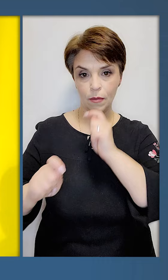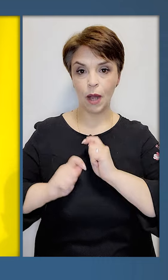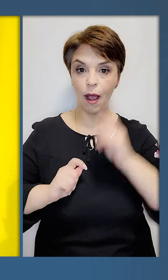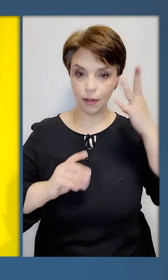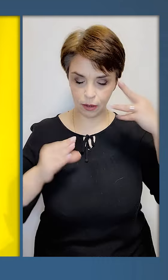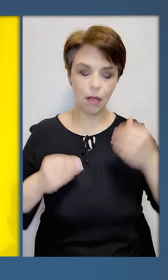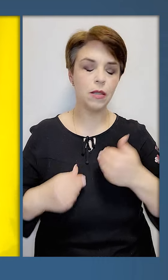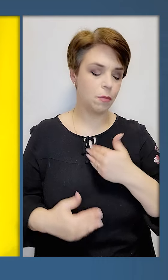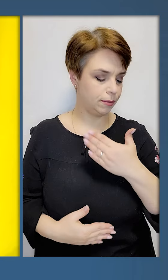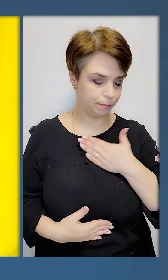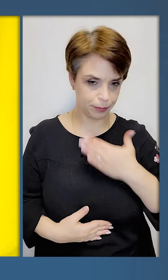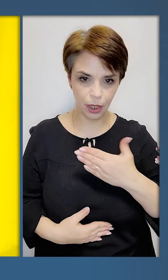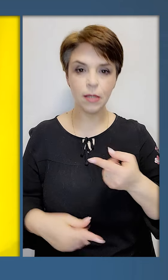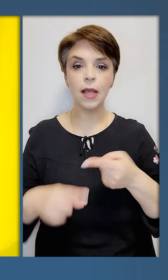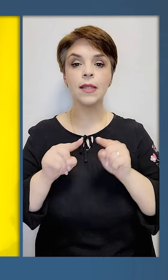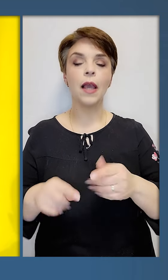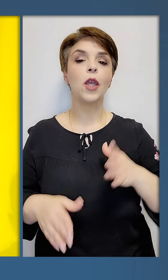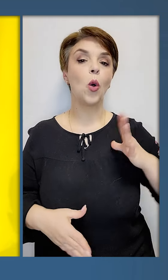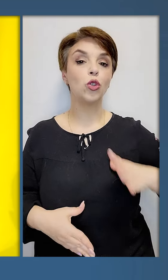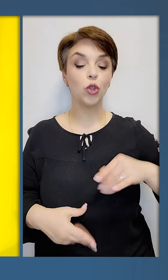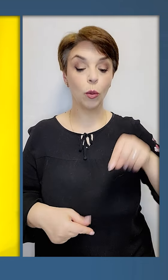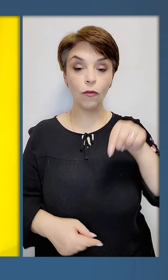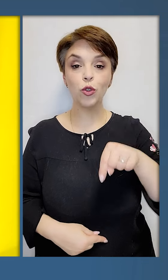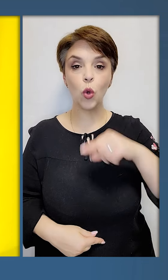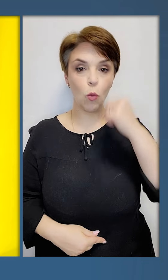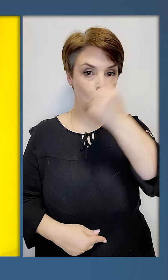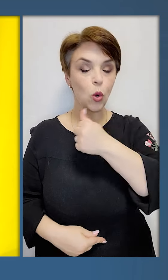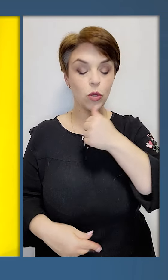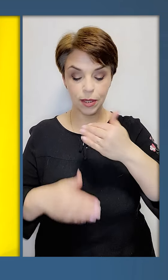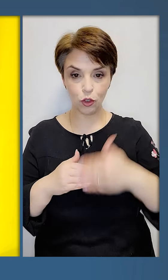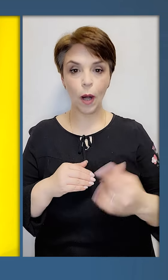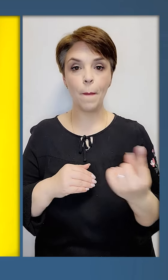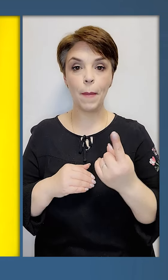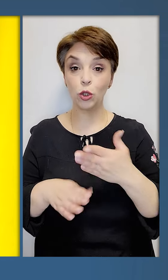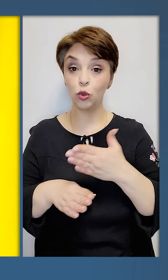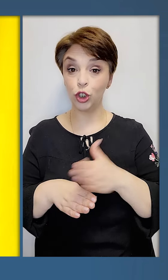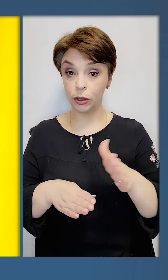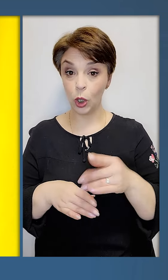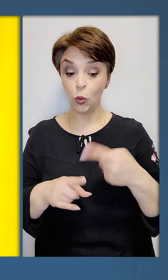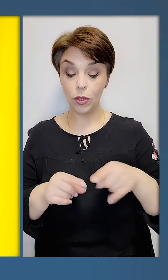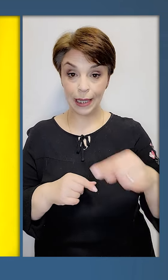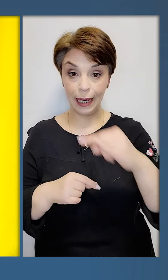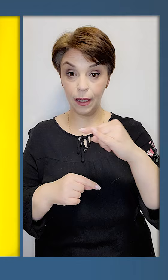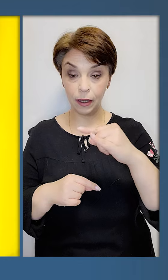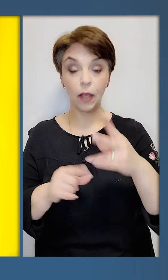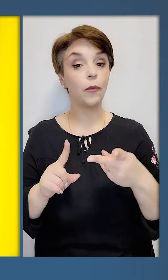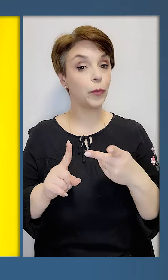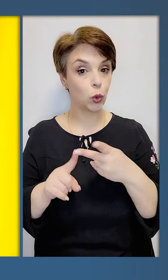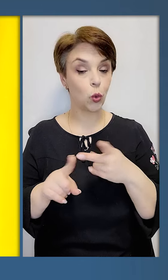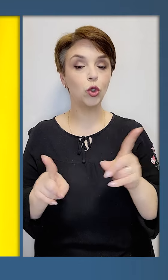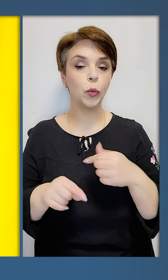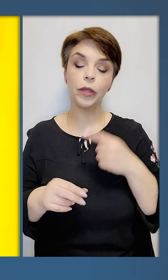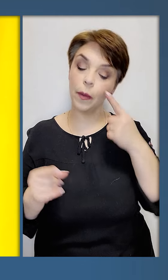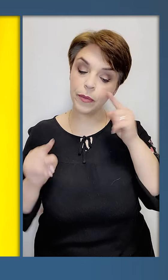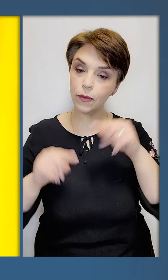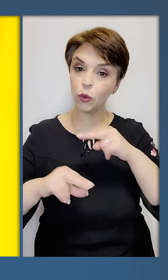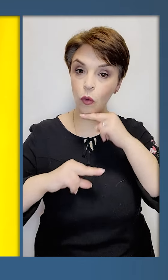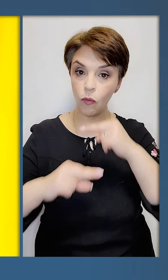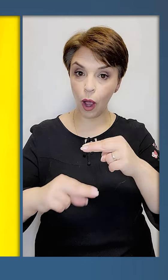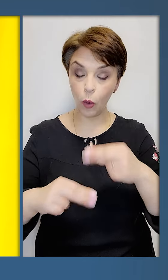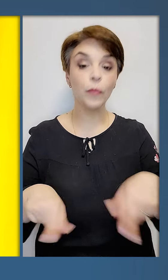ми вдячні за це. І очікуємо в цьому році вже першу частину цих літаків. І друге, на що б я